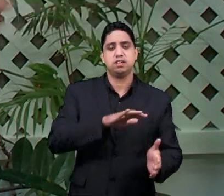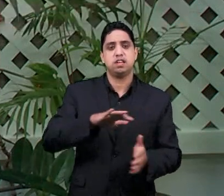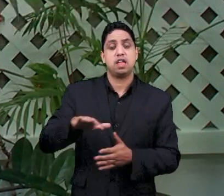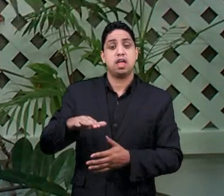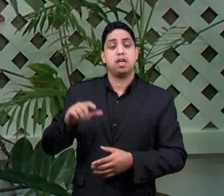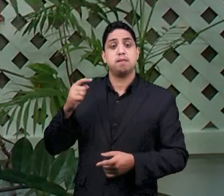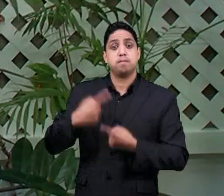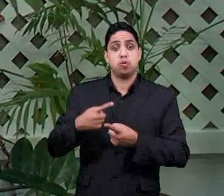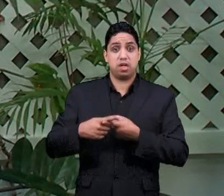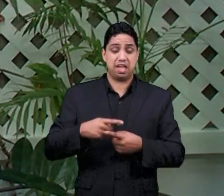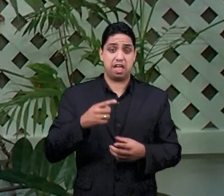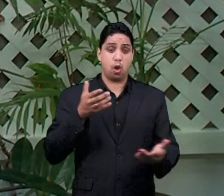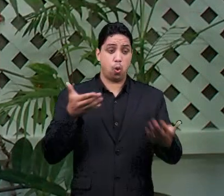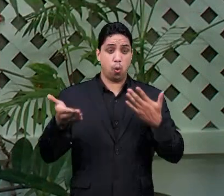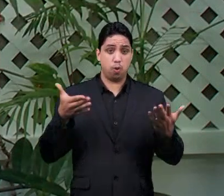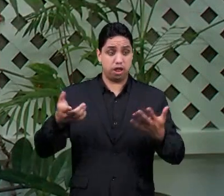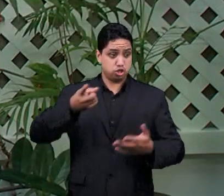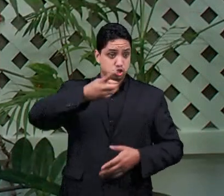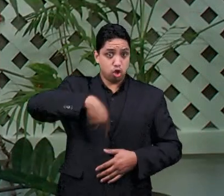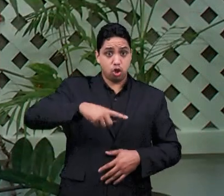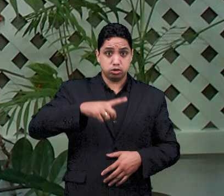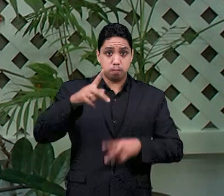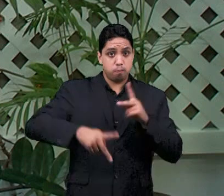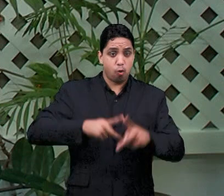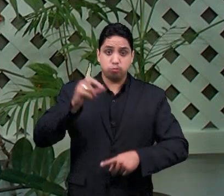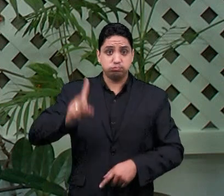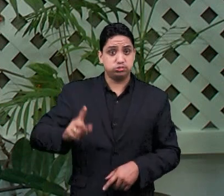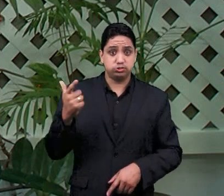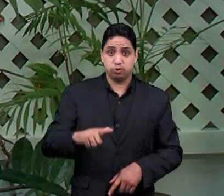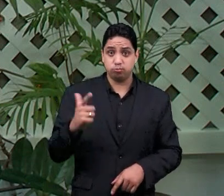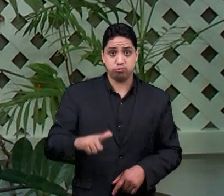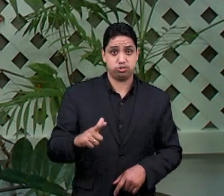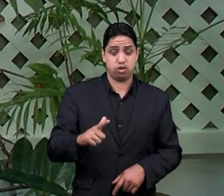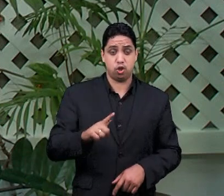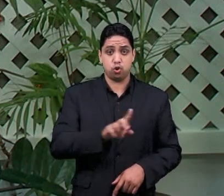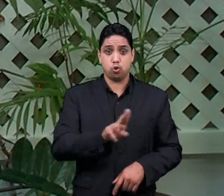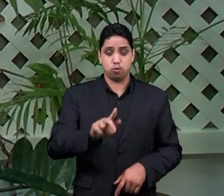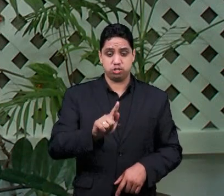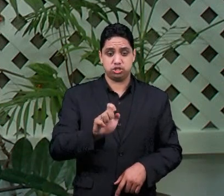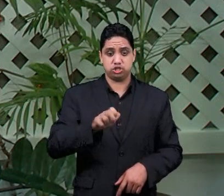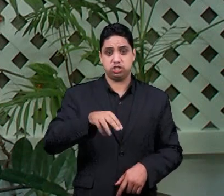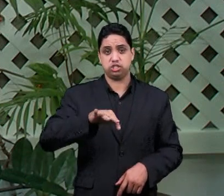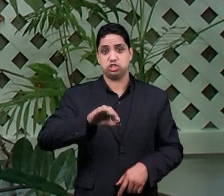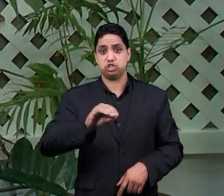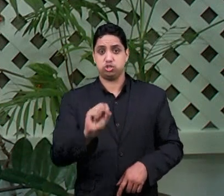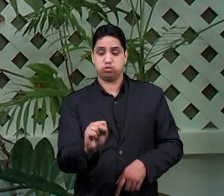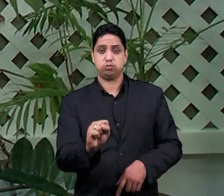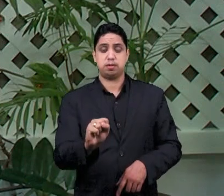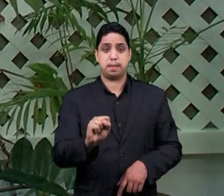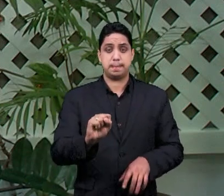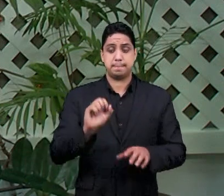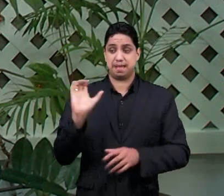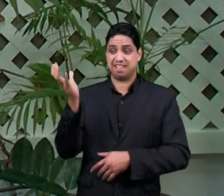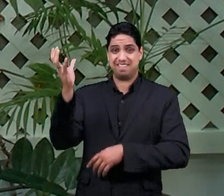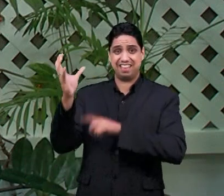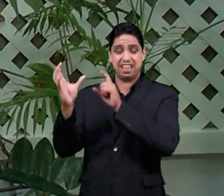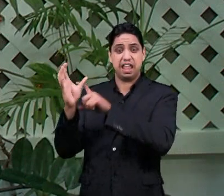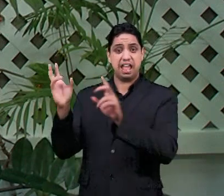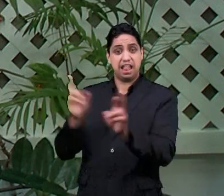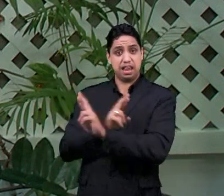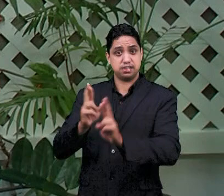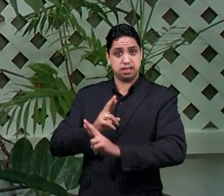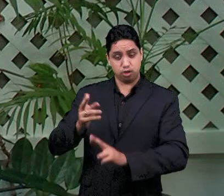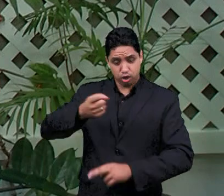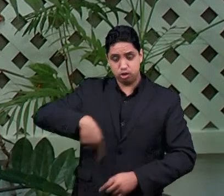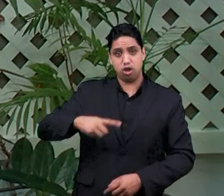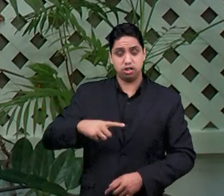ce figuier-là était lié au gentil. Le figuier naturel, c'était Israël, la prophétie, le prophétique. Mais